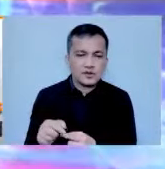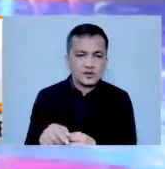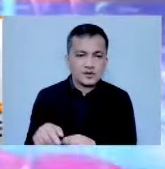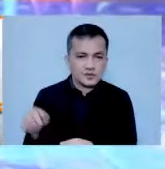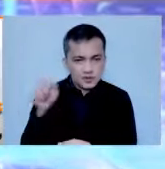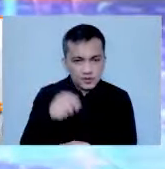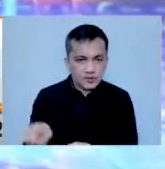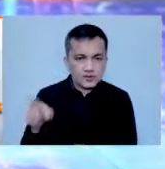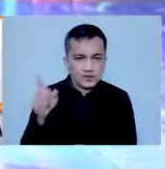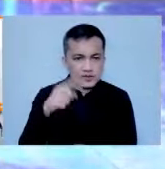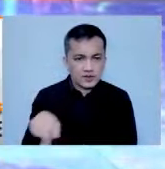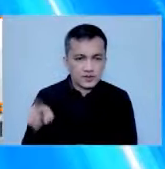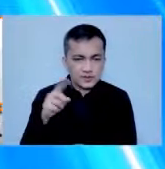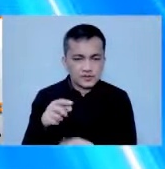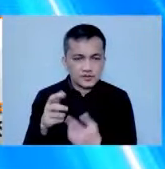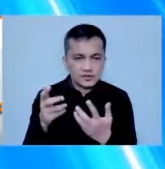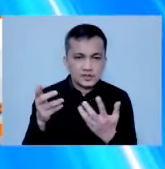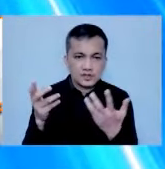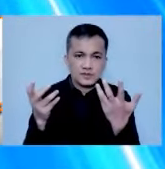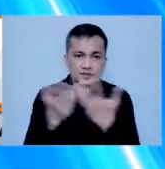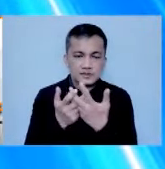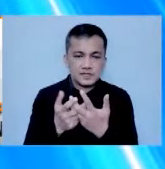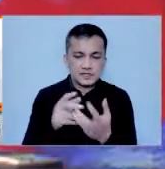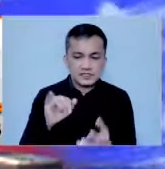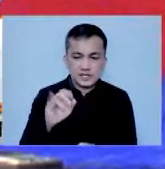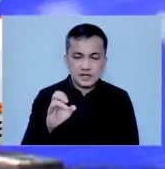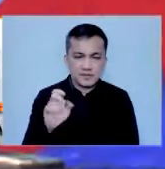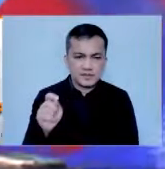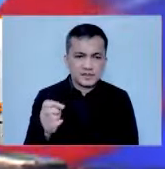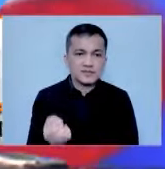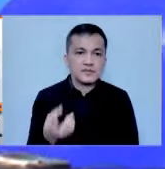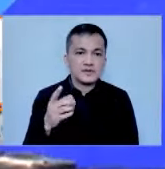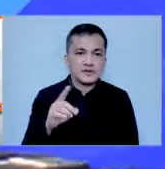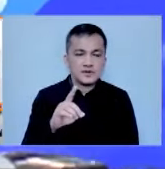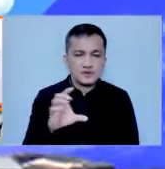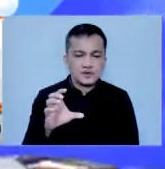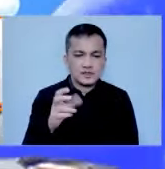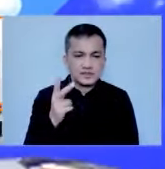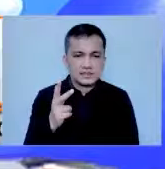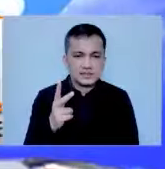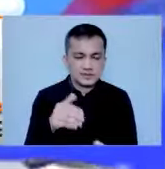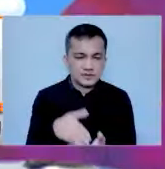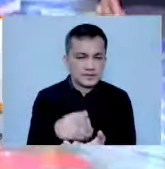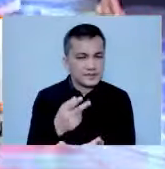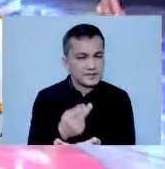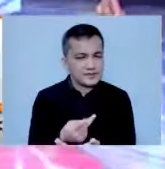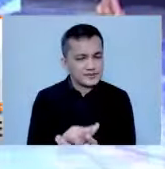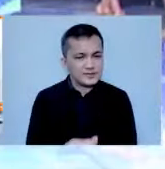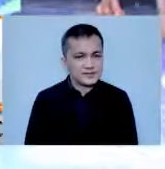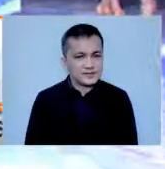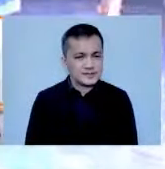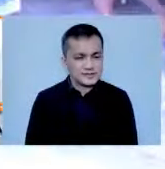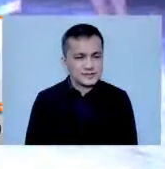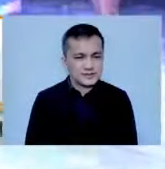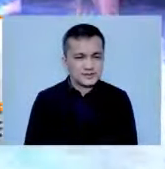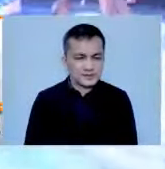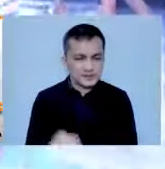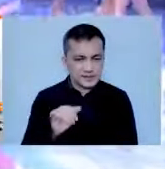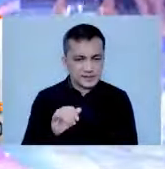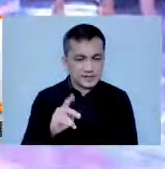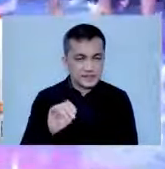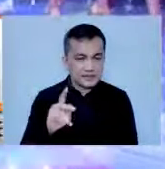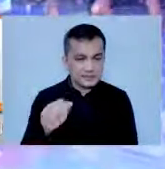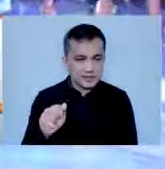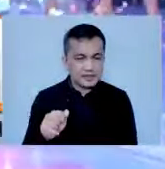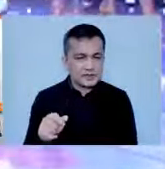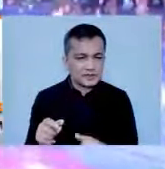ruleta. Natapat naman yan sa jackpot prize na 130,000 pesos. Para matulad kay Adelpha, tuloy-tuloy lang